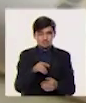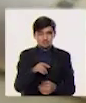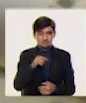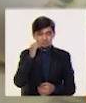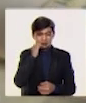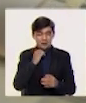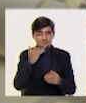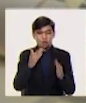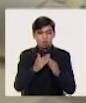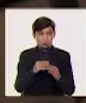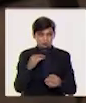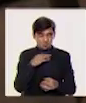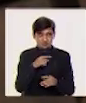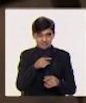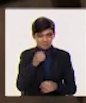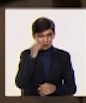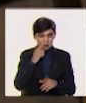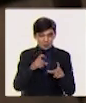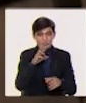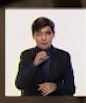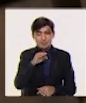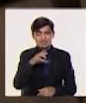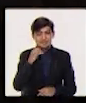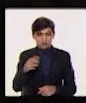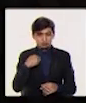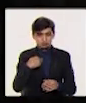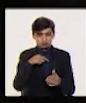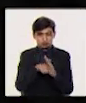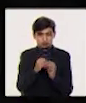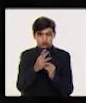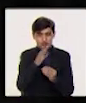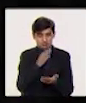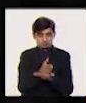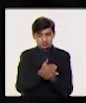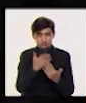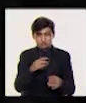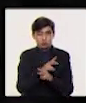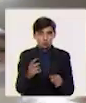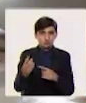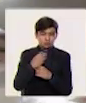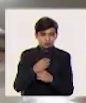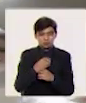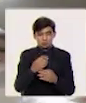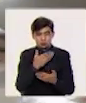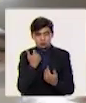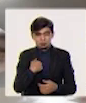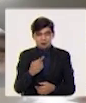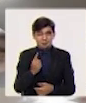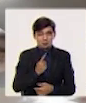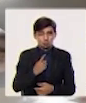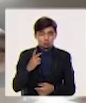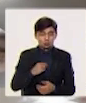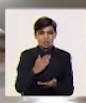үйі деп аталып кеткен. Бейсен Тоқтаровтың осы жерден тұрақ тапқанына 14 жыл. Іздеп келер жоқ, жарым көңіл жанның жалғыз қызы ғана